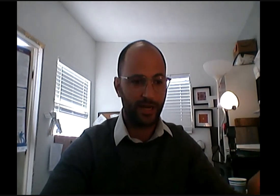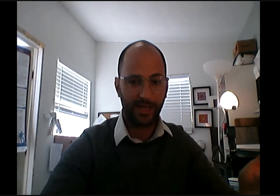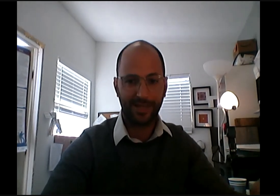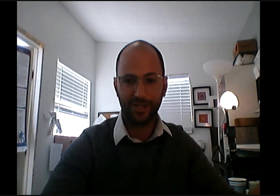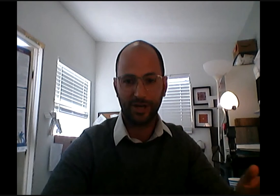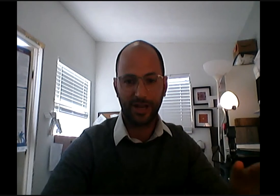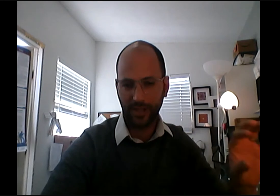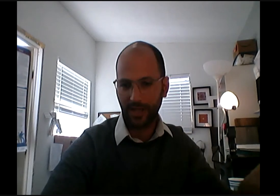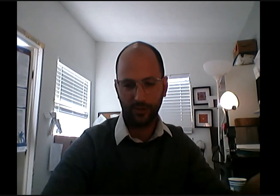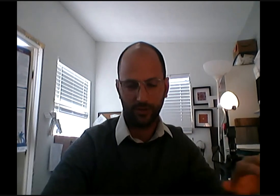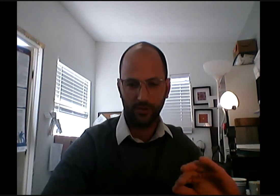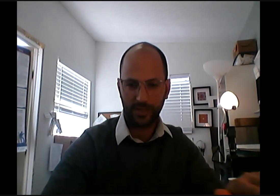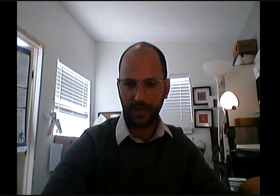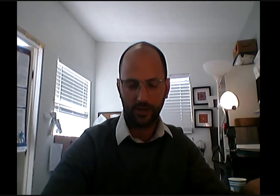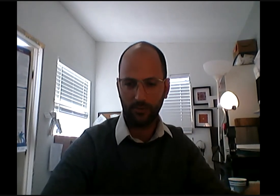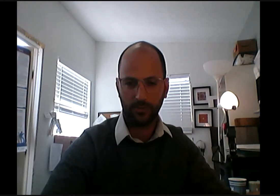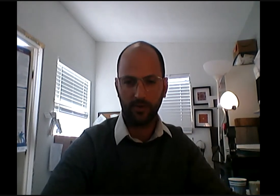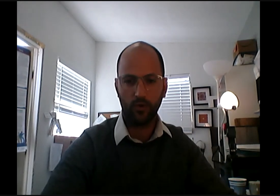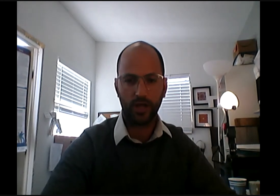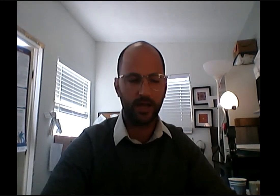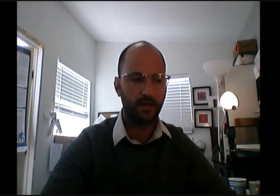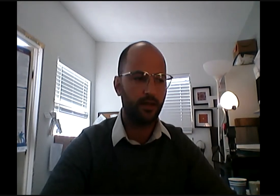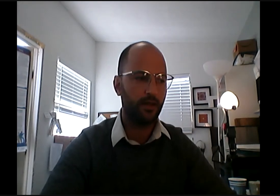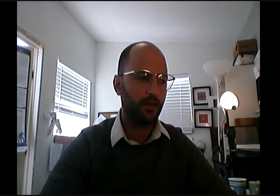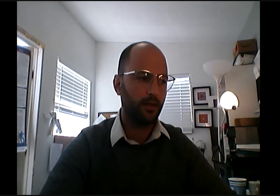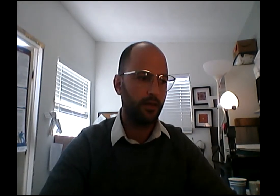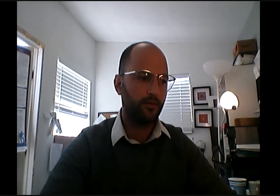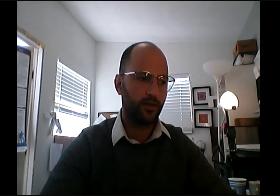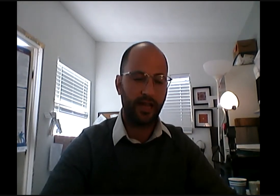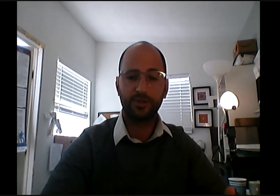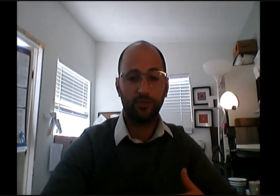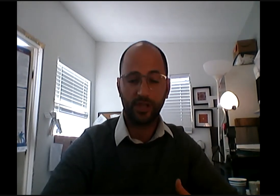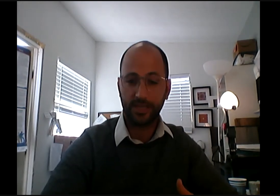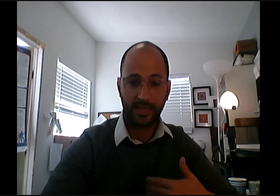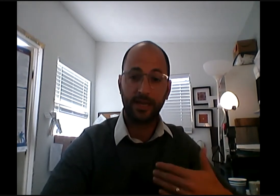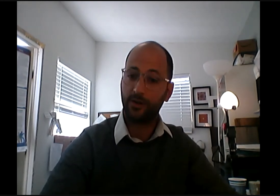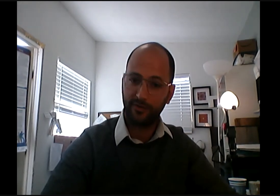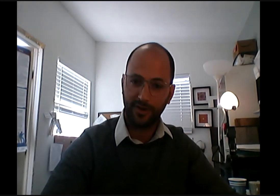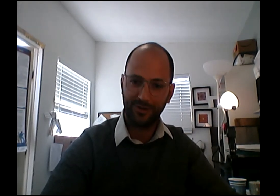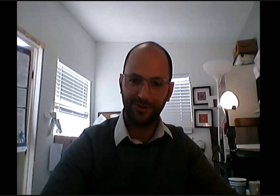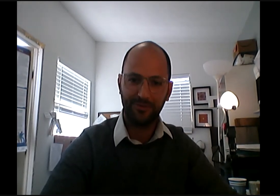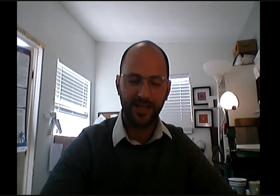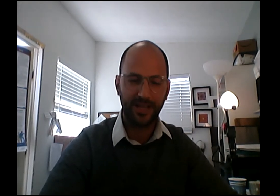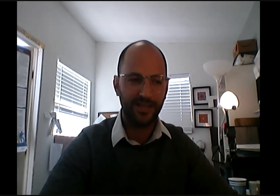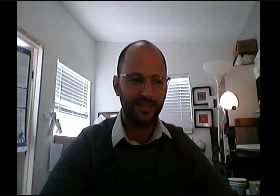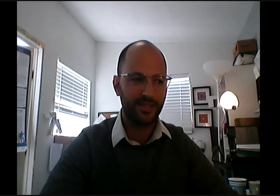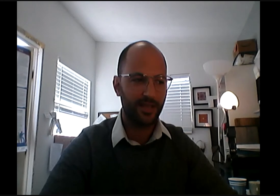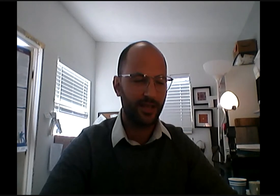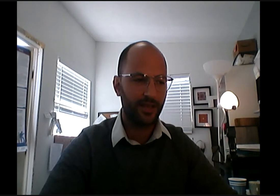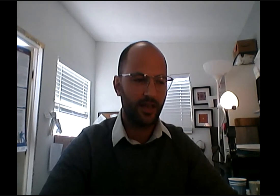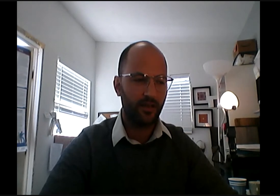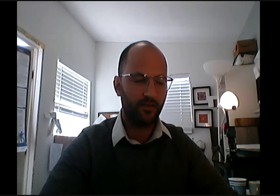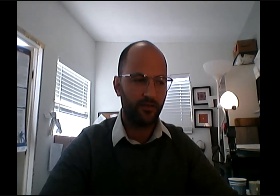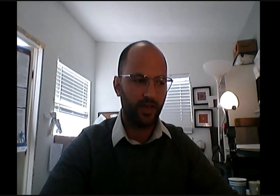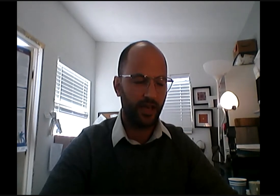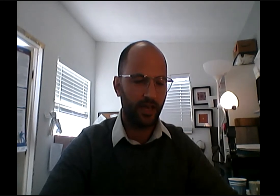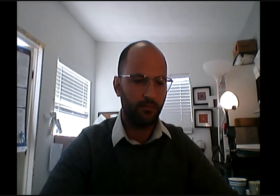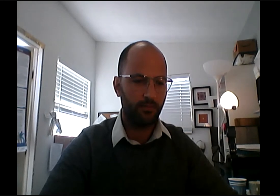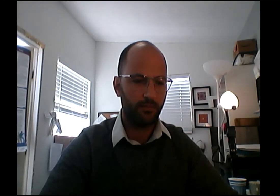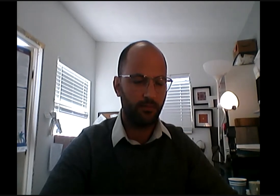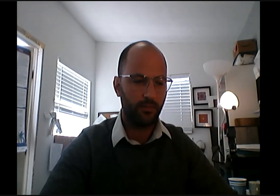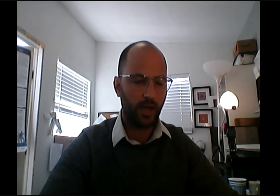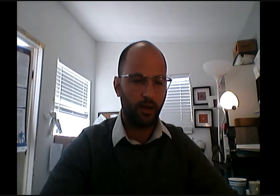מהרגע שהנכס היה שלנו, הדירת דיור הייתה כאילו כבר מוכנה, וכמה שבועות אחרי זה אנחנו עברנו לגור בנכס,